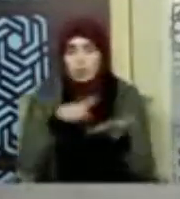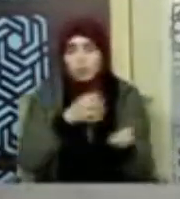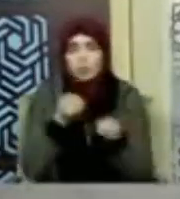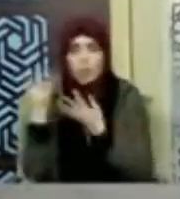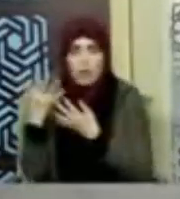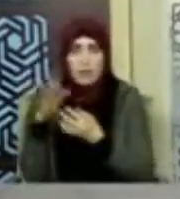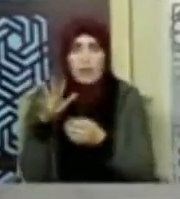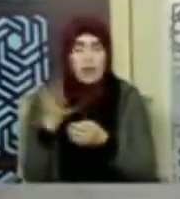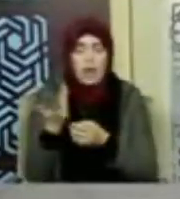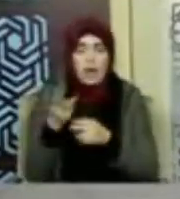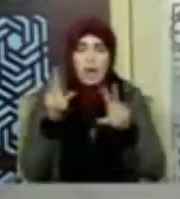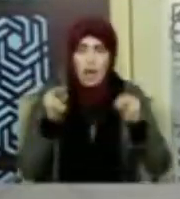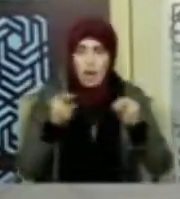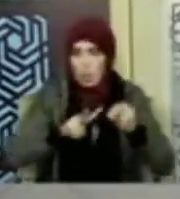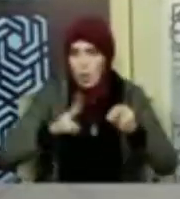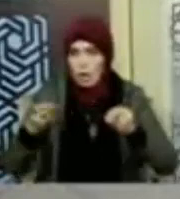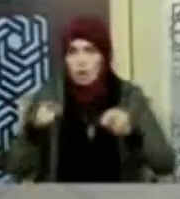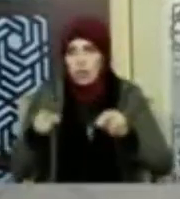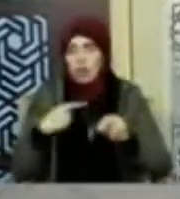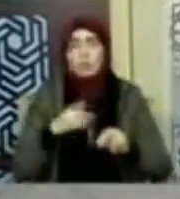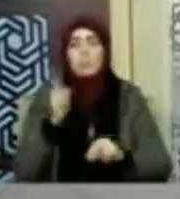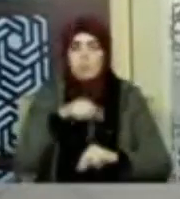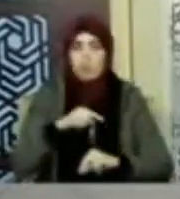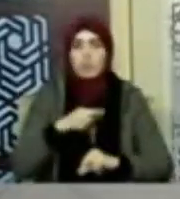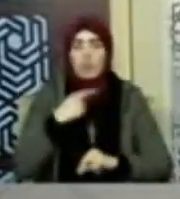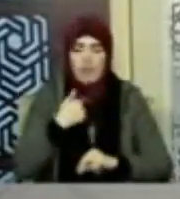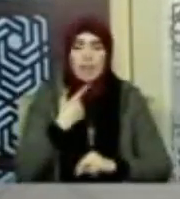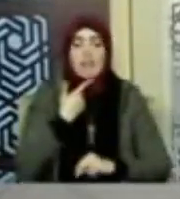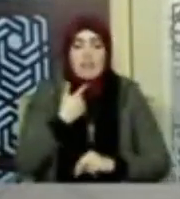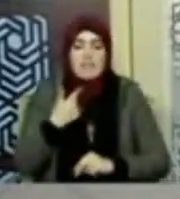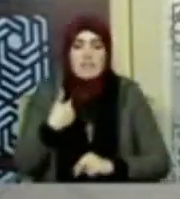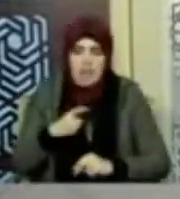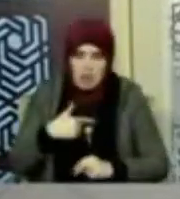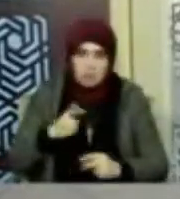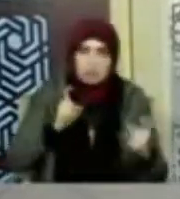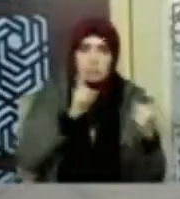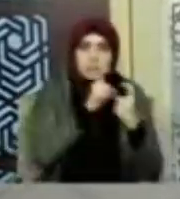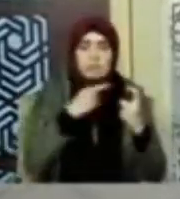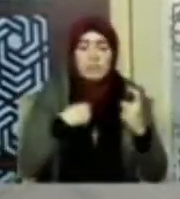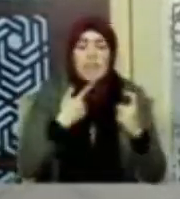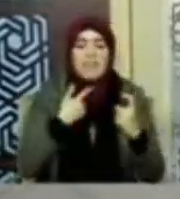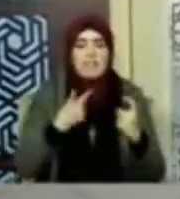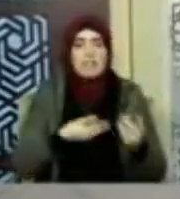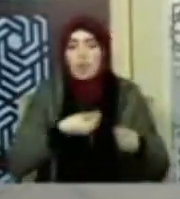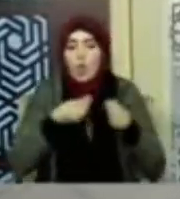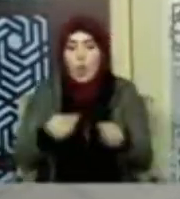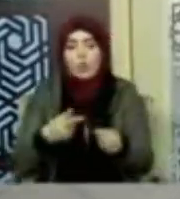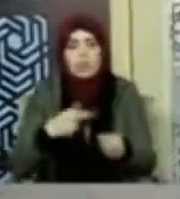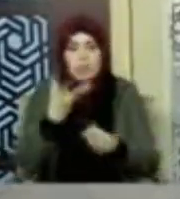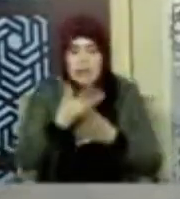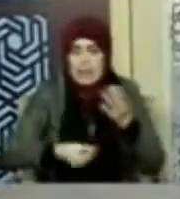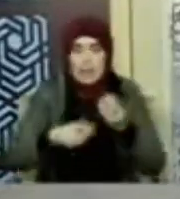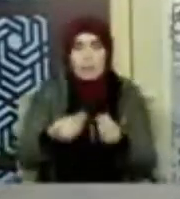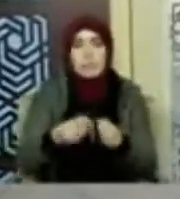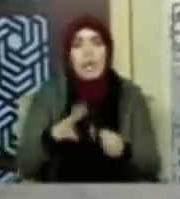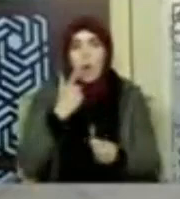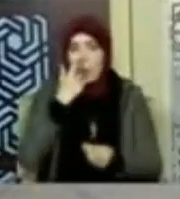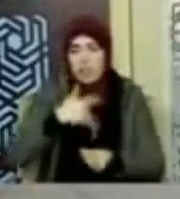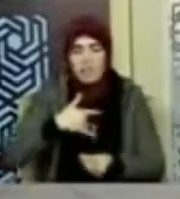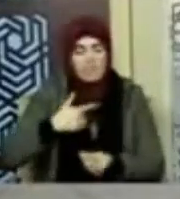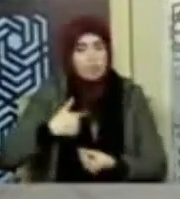من غيرهم، على استعداد لأن يدفعوا بأبنائهم وأنفسهم